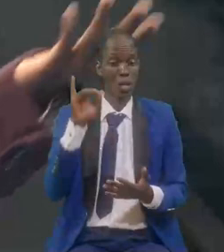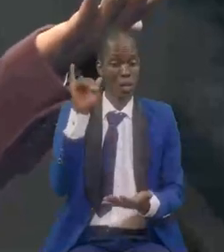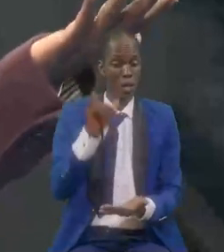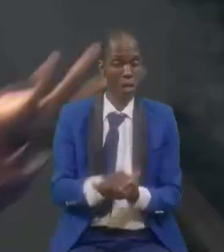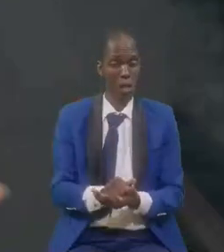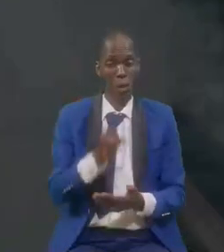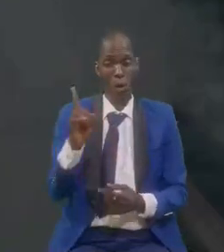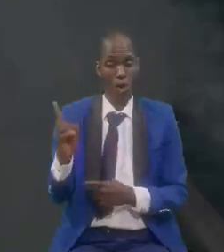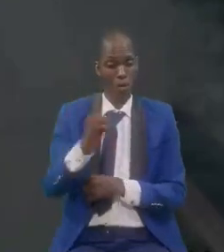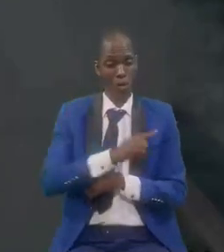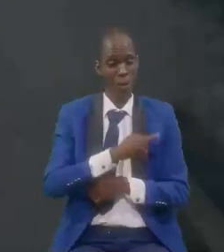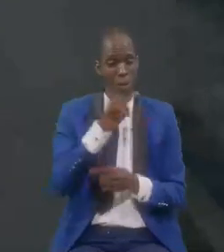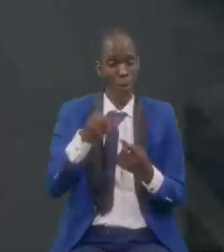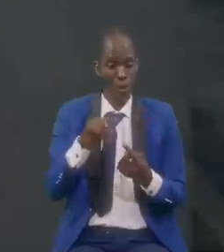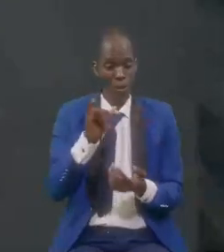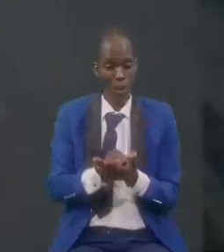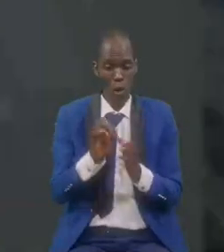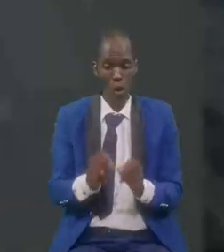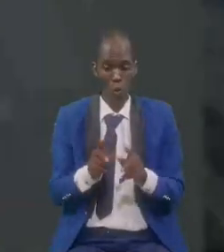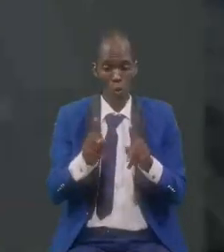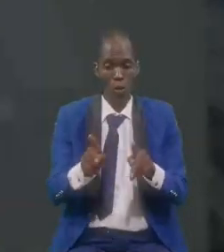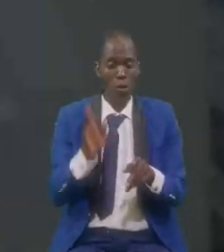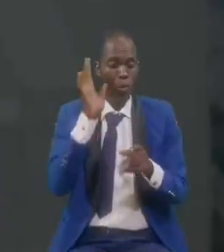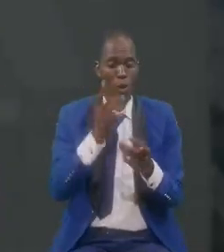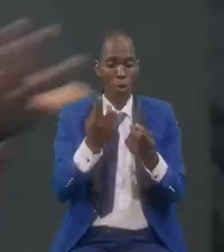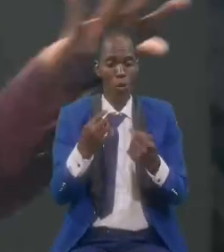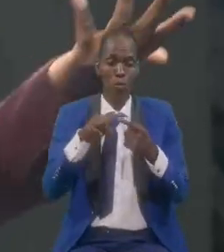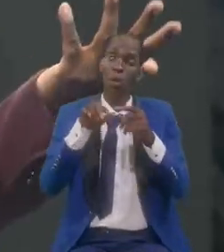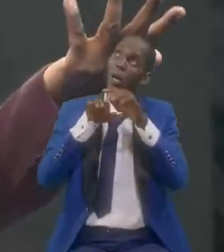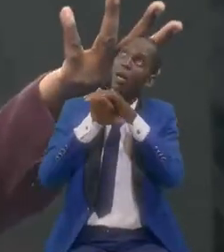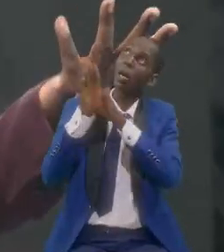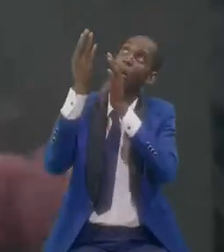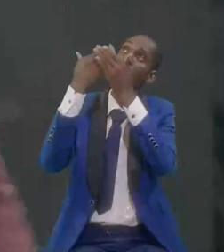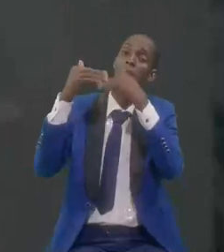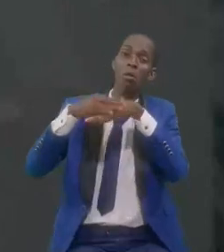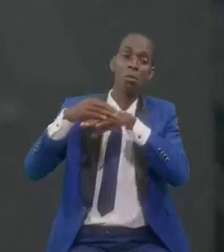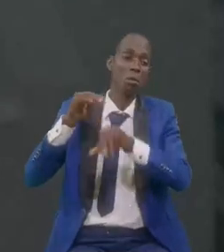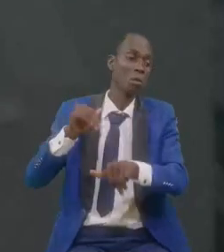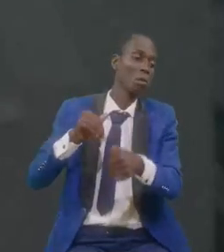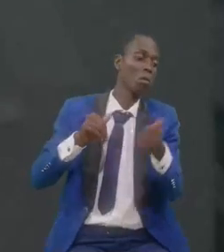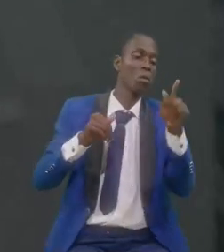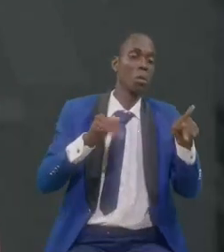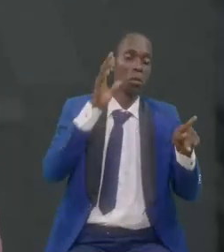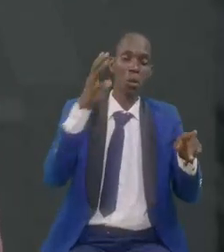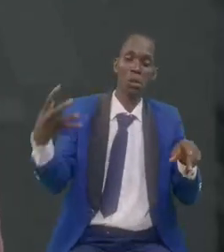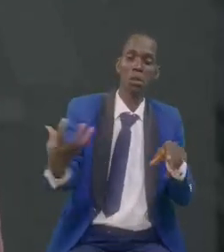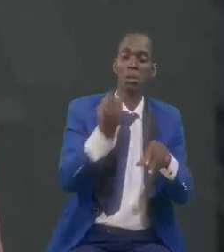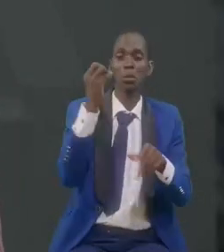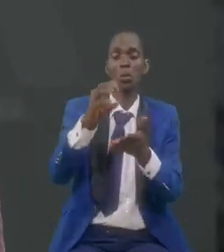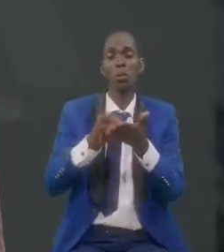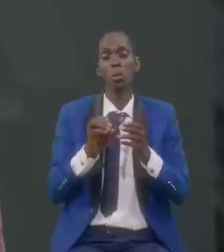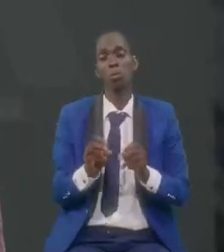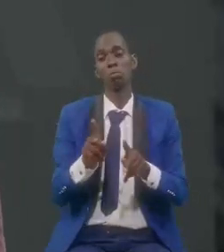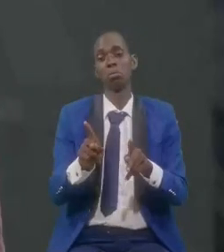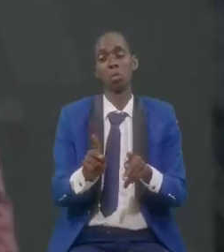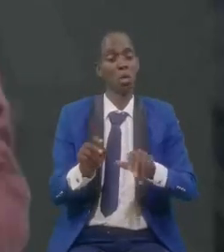jour, quand l'opportunité viendra d'aller au ciel, une autre personne prendra ta place.